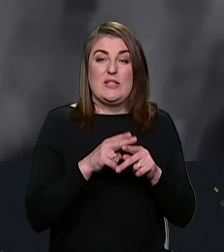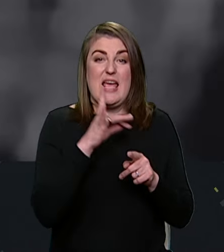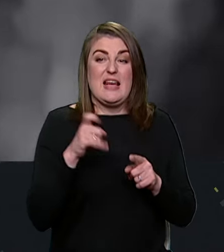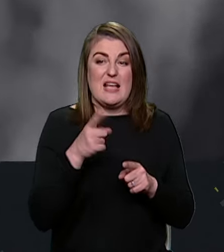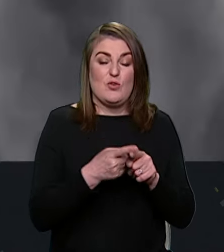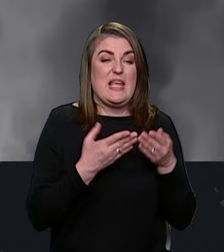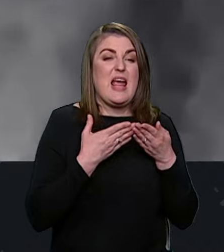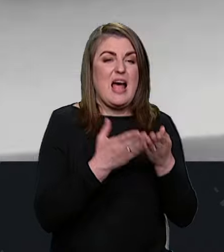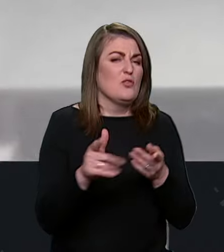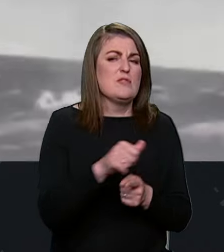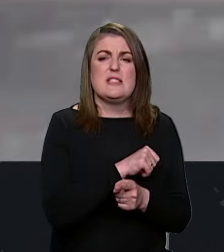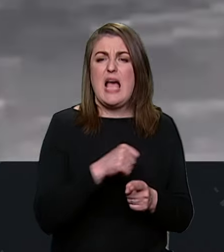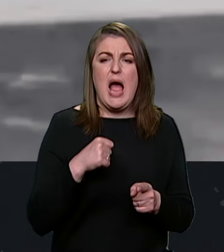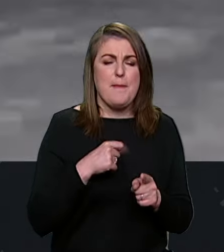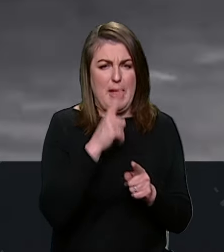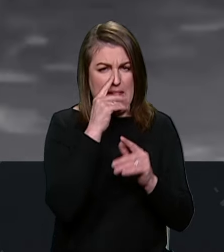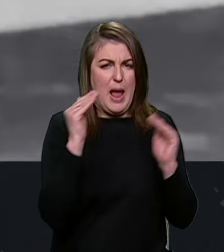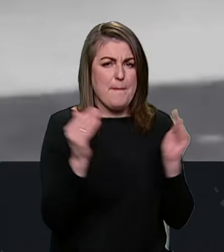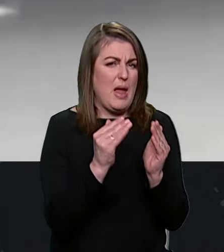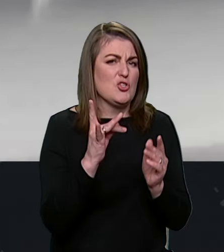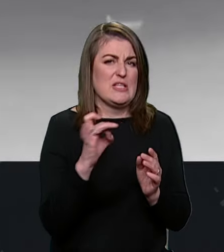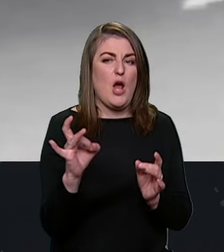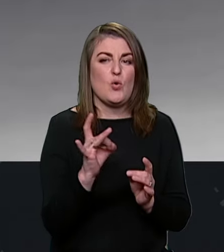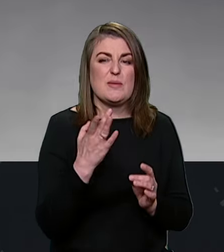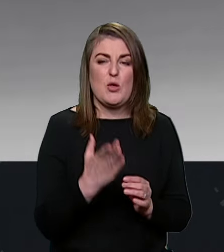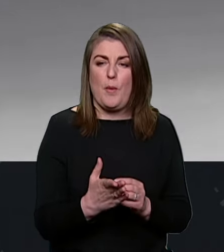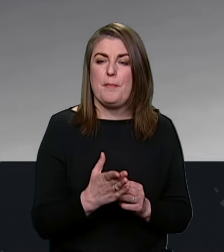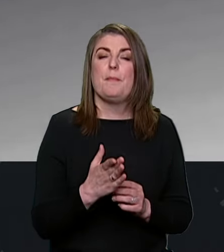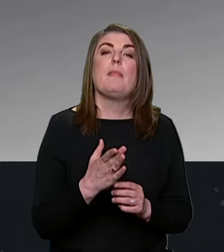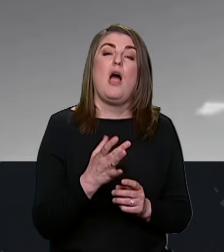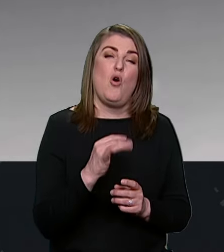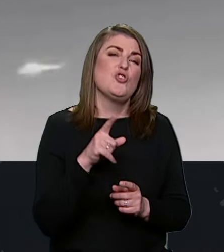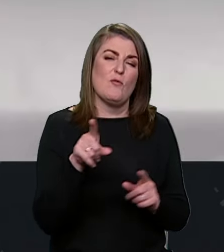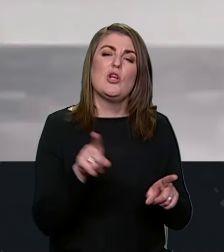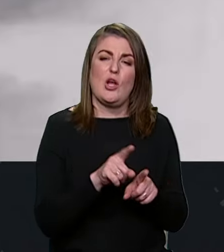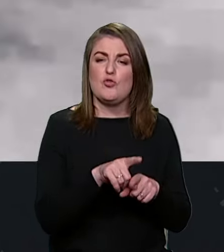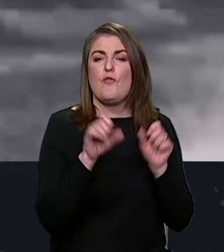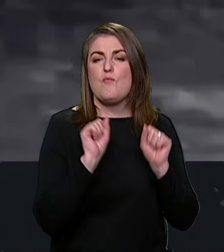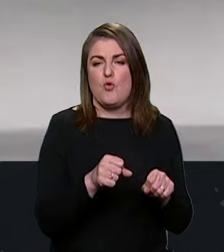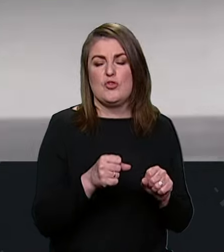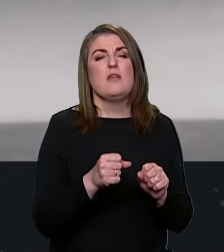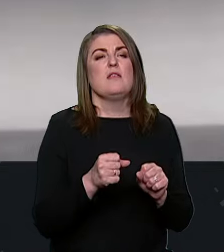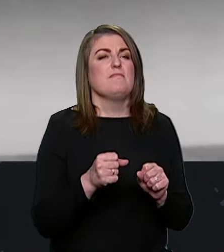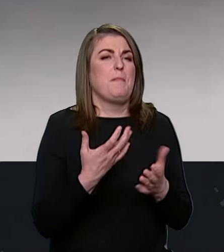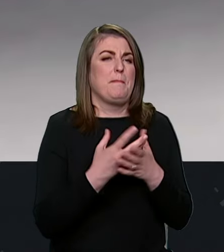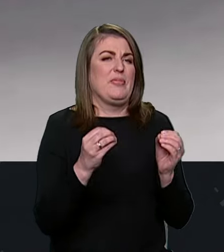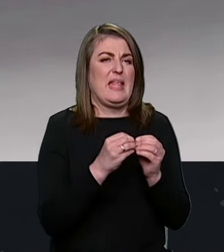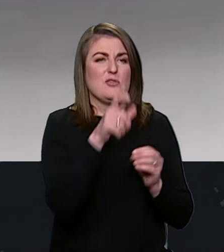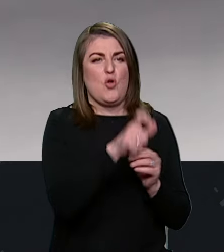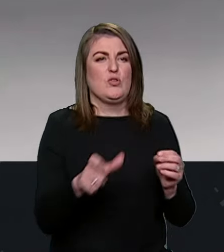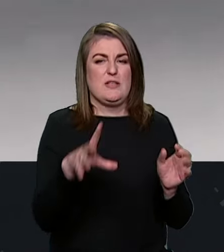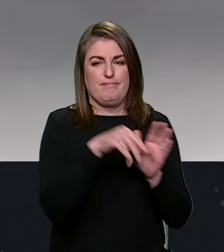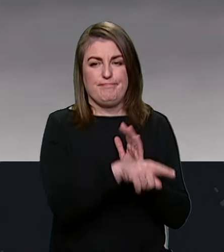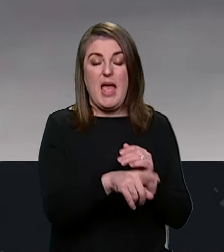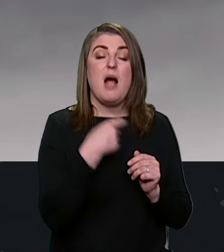Оці катери, вони самі найменші за розміром. Хоча вони також можуть висадити групу в 10 осіб.